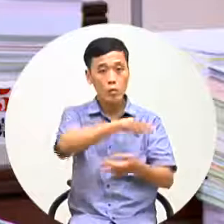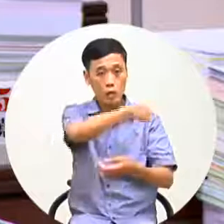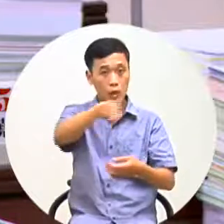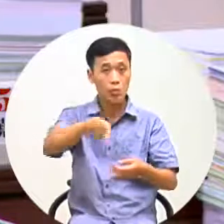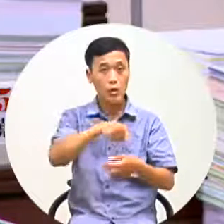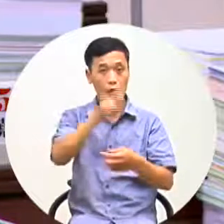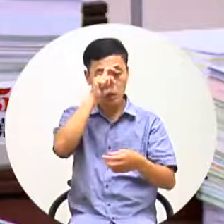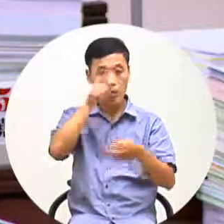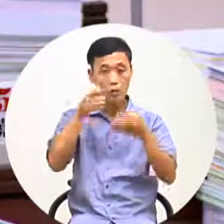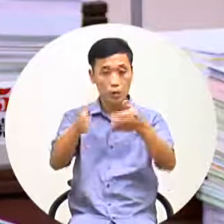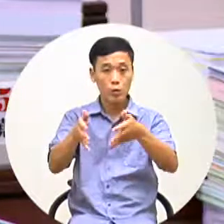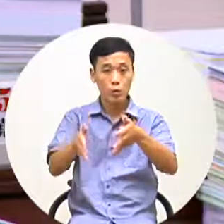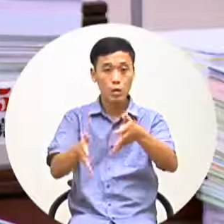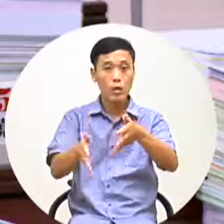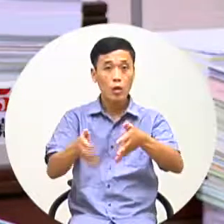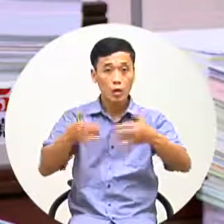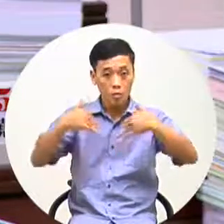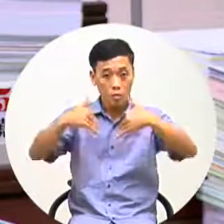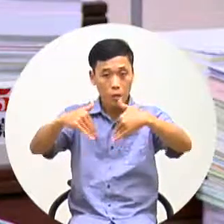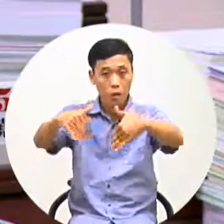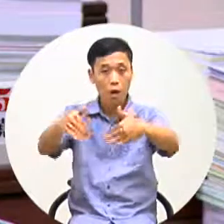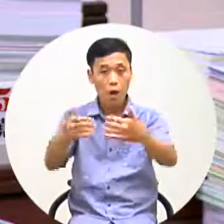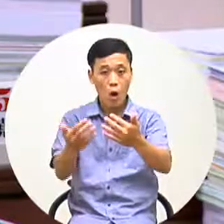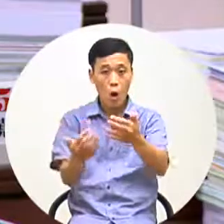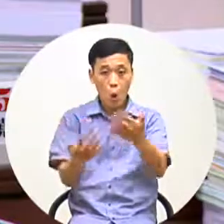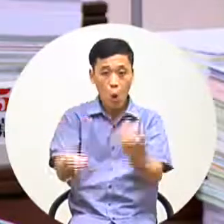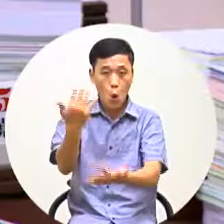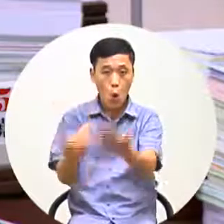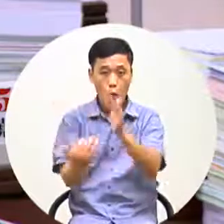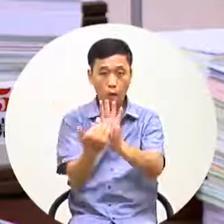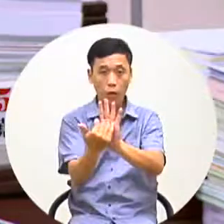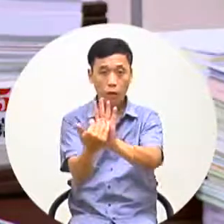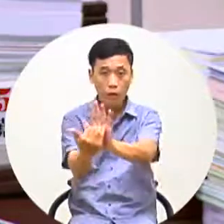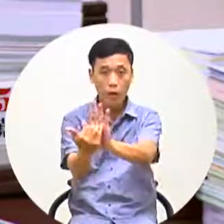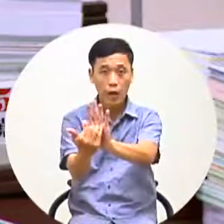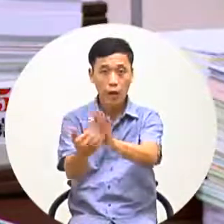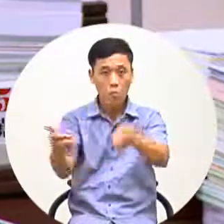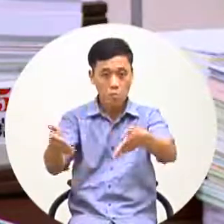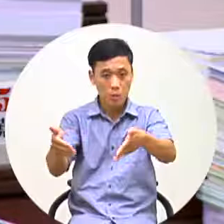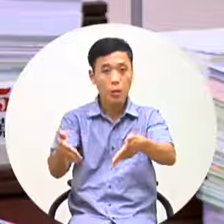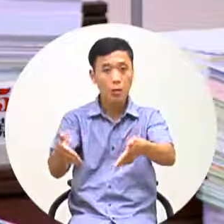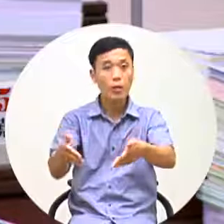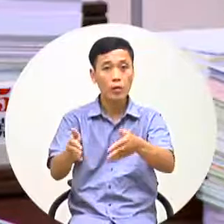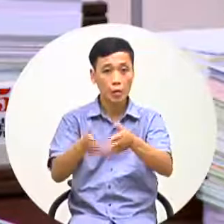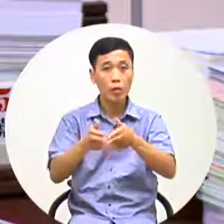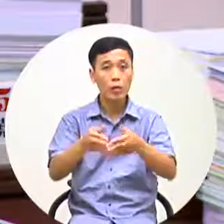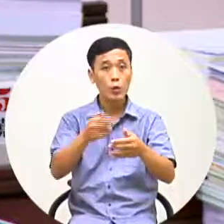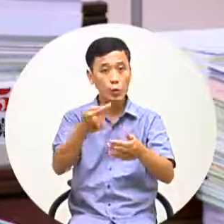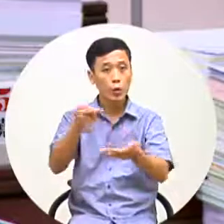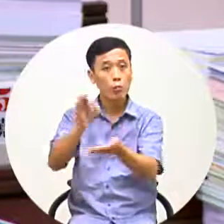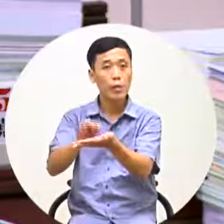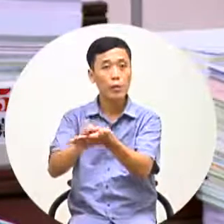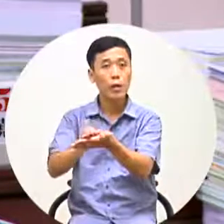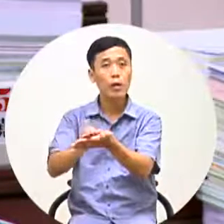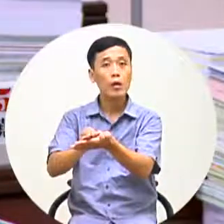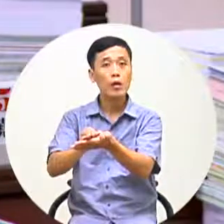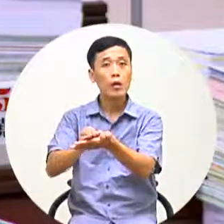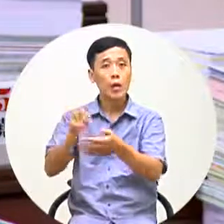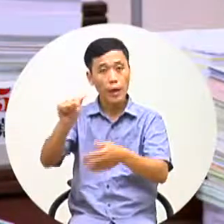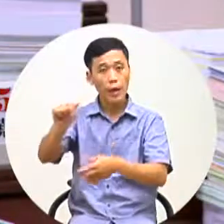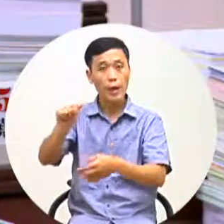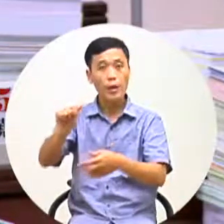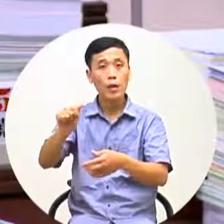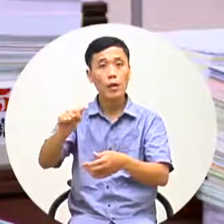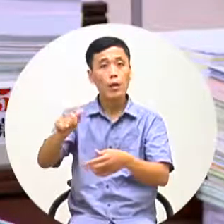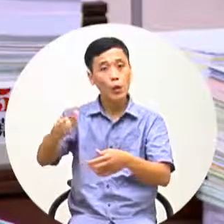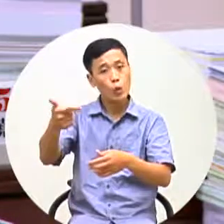优先这样的观念去开辟部分，那最便宜的 A 段就是600几万尔，好，当时我跟简万中议员。